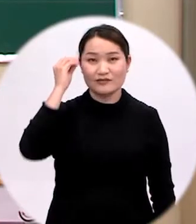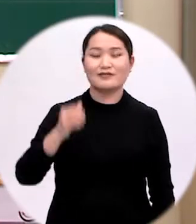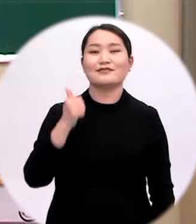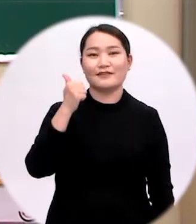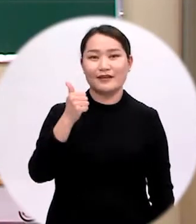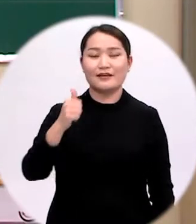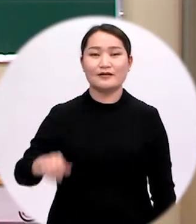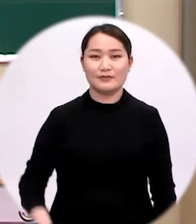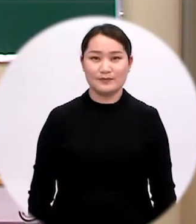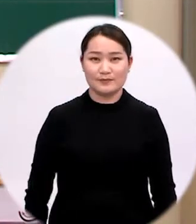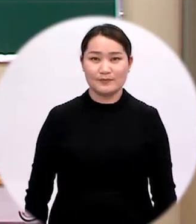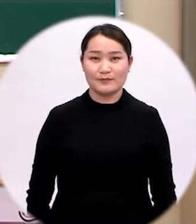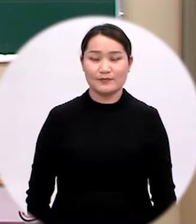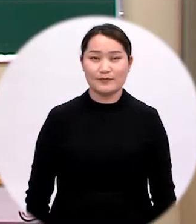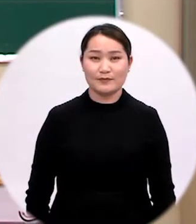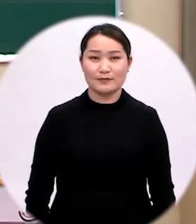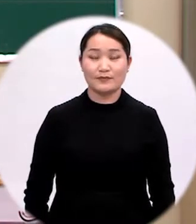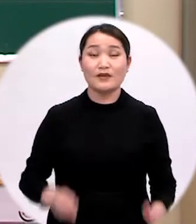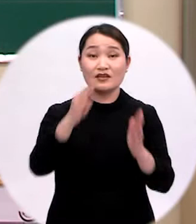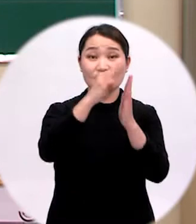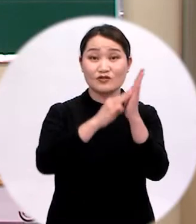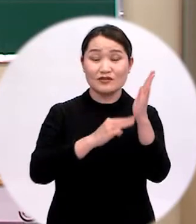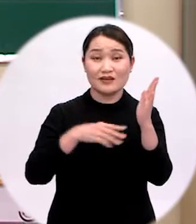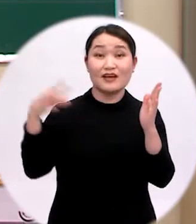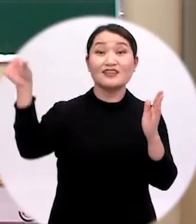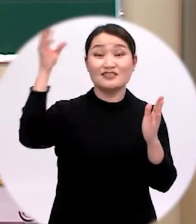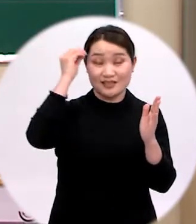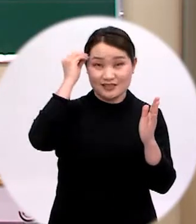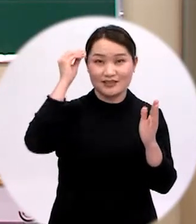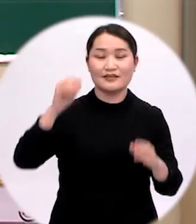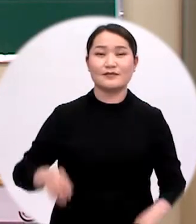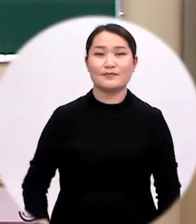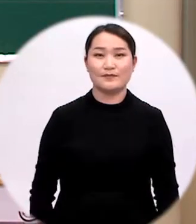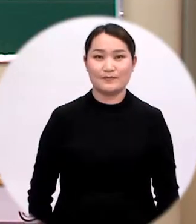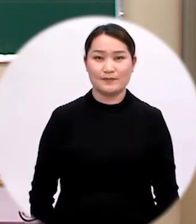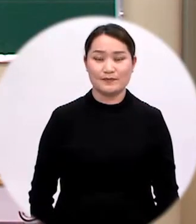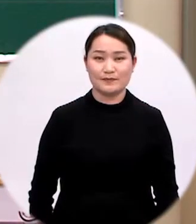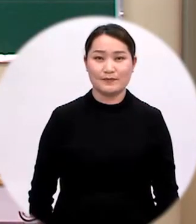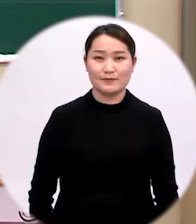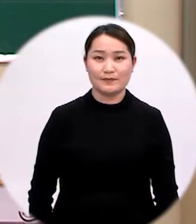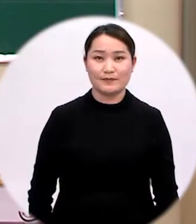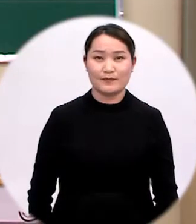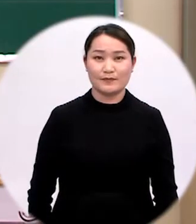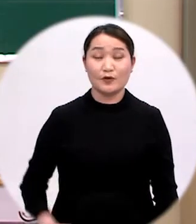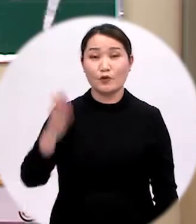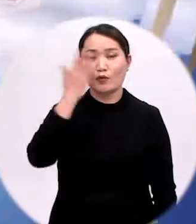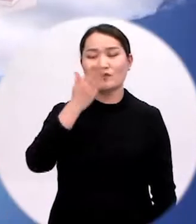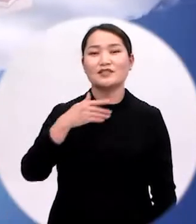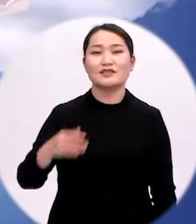байгаарэ. Тэгэхээр бүгдээрээ энэ шүлгээ цээжлэе. Тэжээр уншихыг хичээгээрэй. Багш нь уншиж